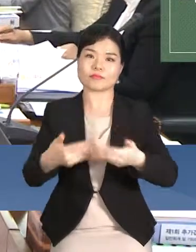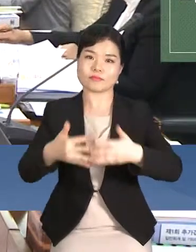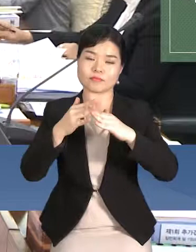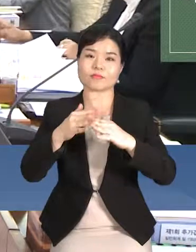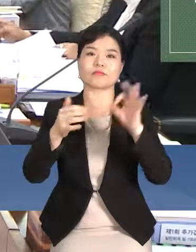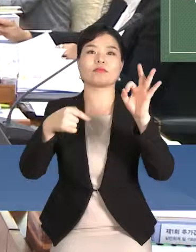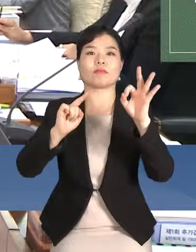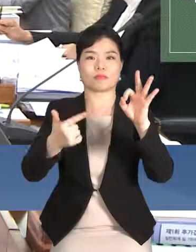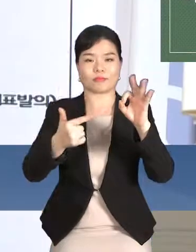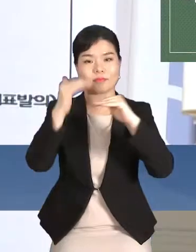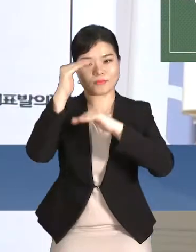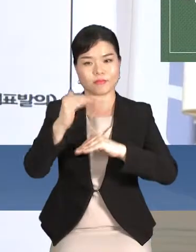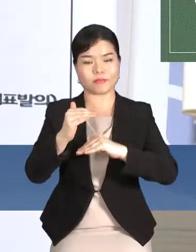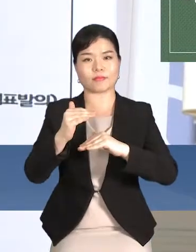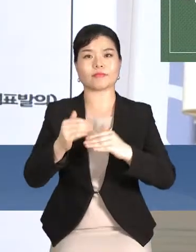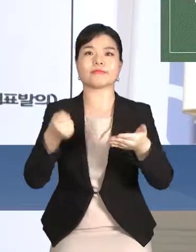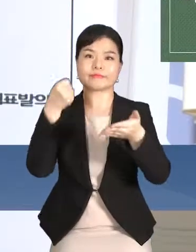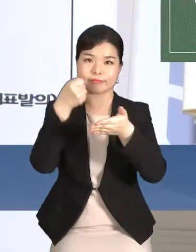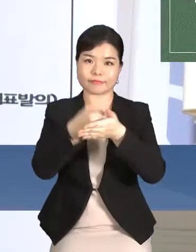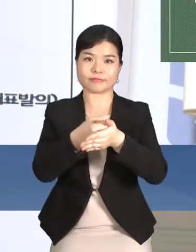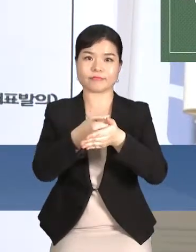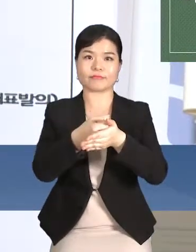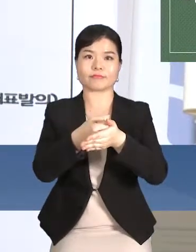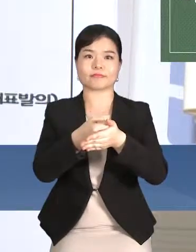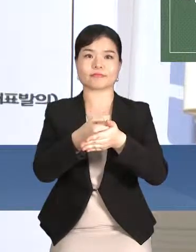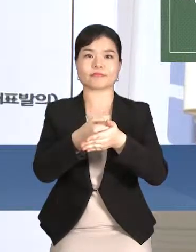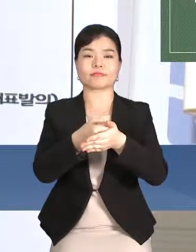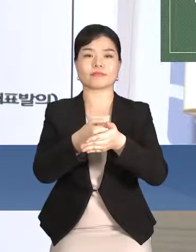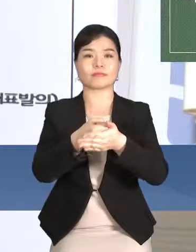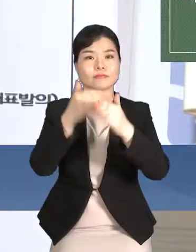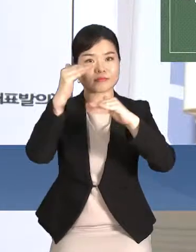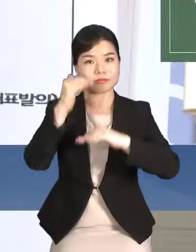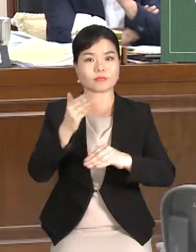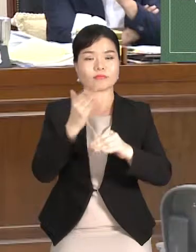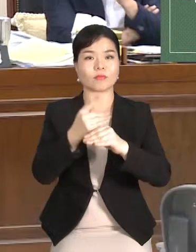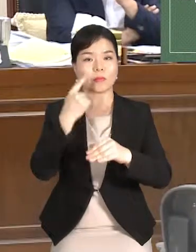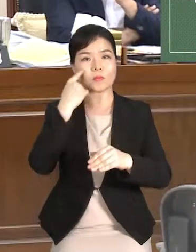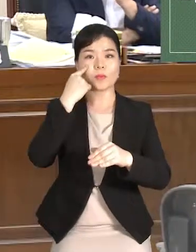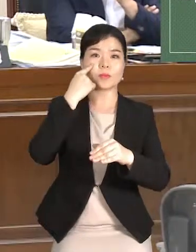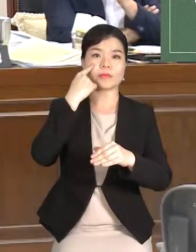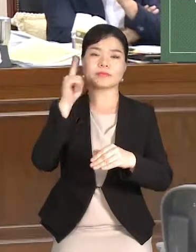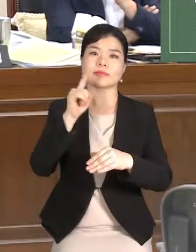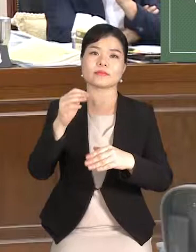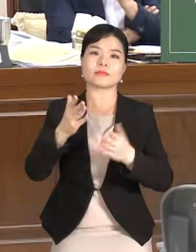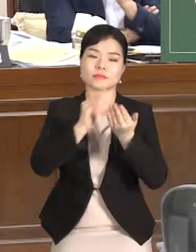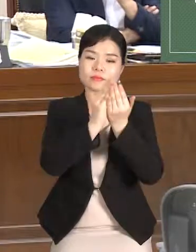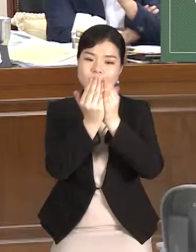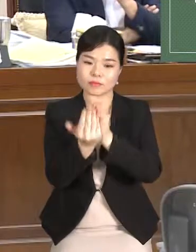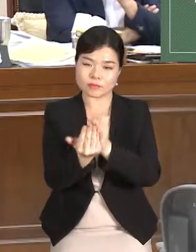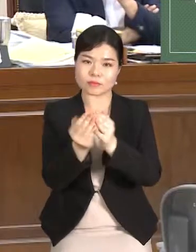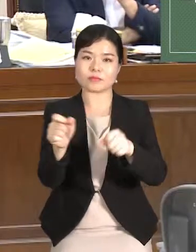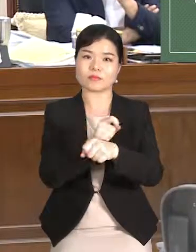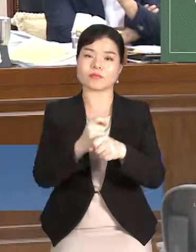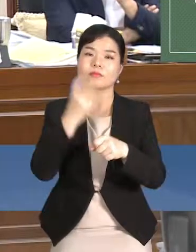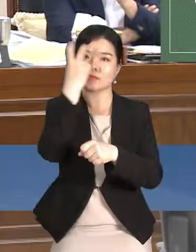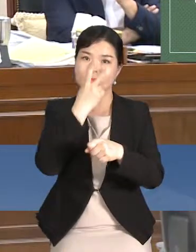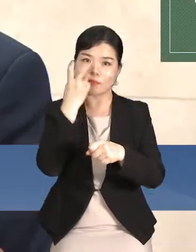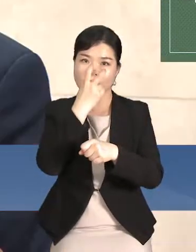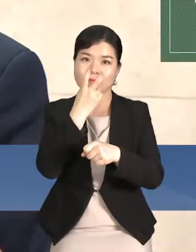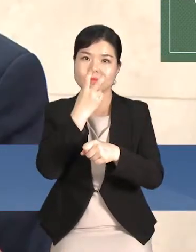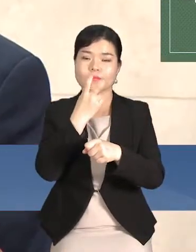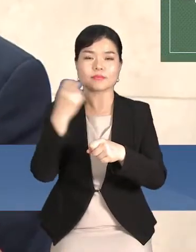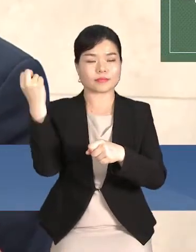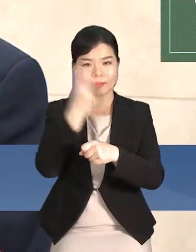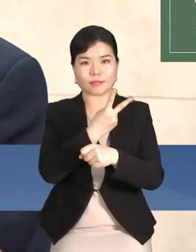포함한 10건의 안건을 심의 의결했습니다. 안건 중에서 눈에 띄는 것은 세월호 참사 특별수사단 설치와